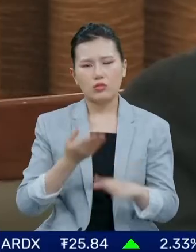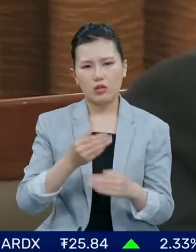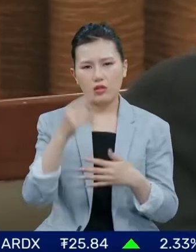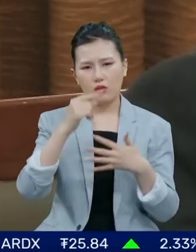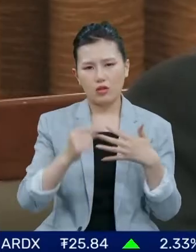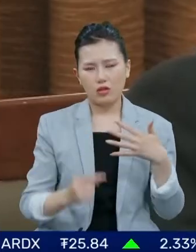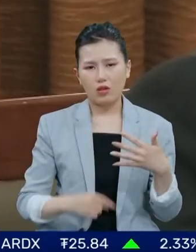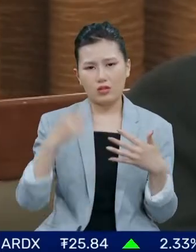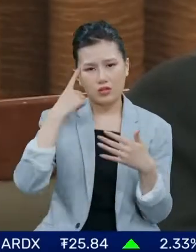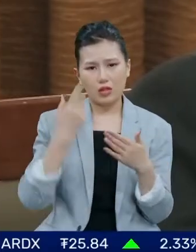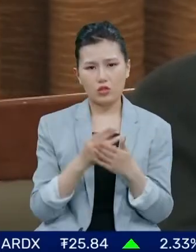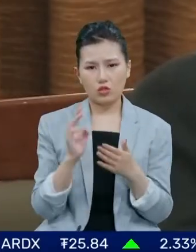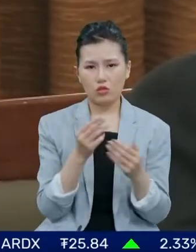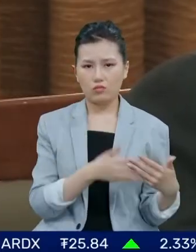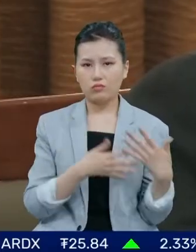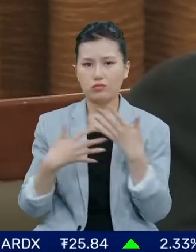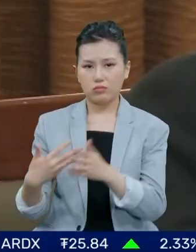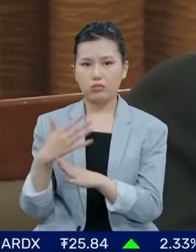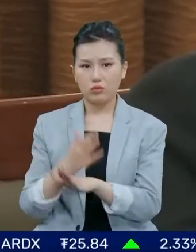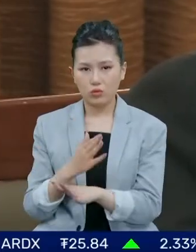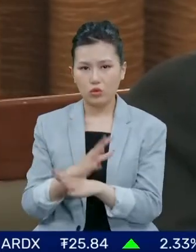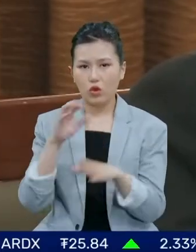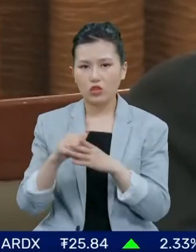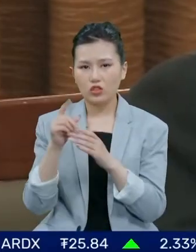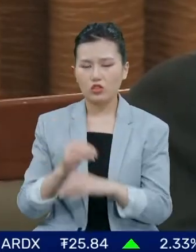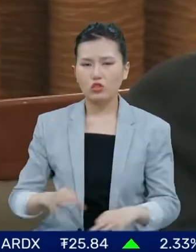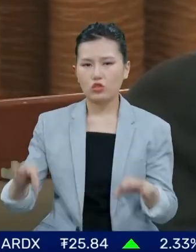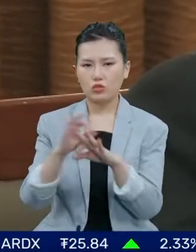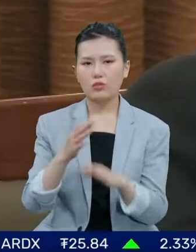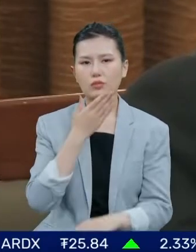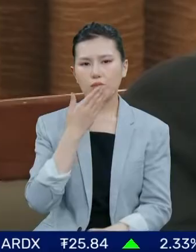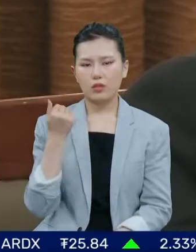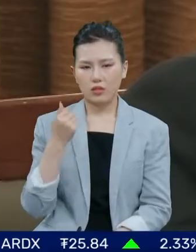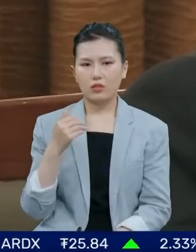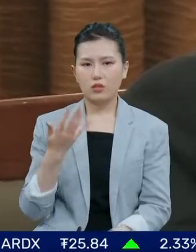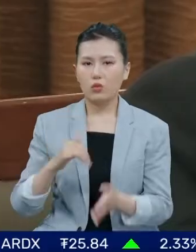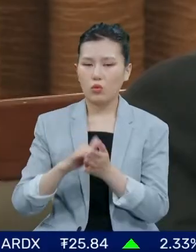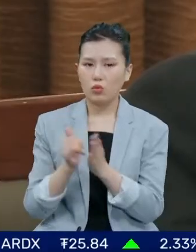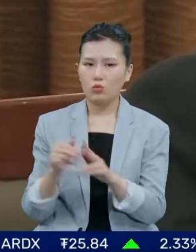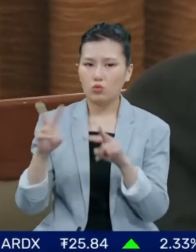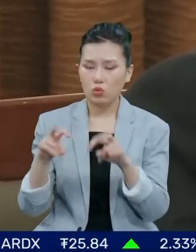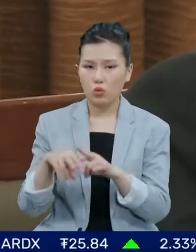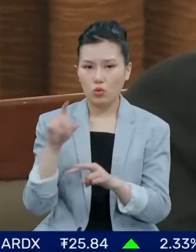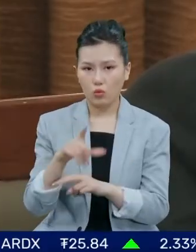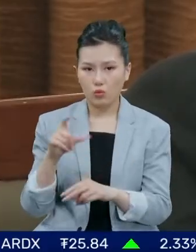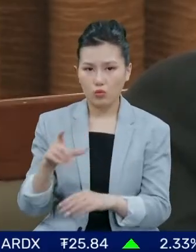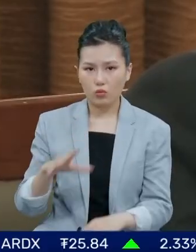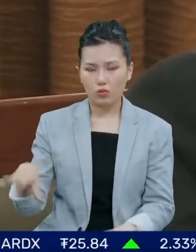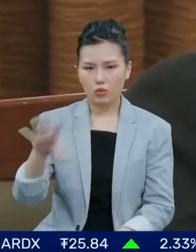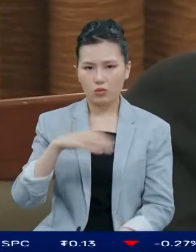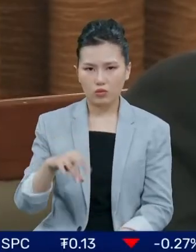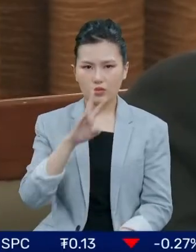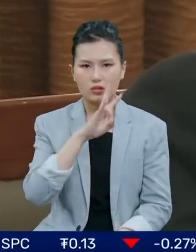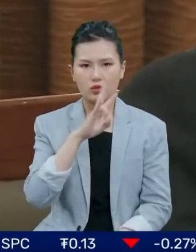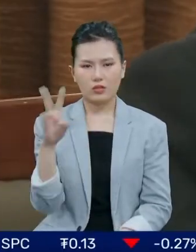хайн хамаагүй нэг юм тэгсэн гэдэг нэг намын нэр оруулалт дурдж байгаа юм. Тэгэхээр энэ ерөөсөө та нар судлаачид яг үнэндээ энэ